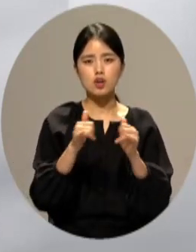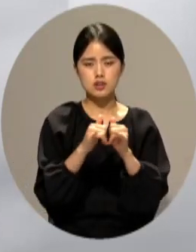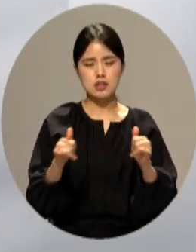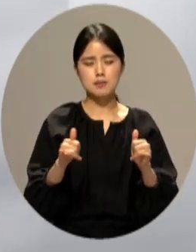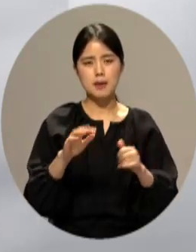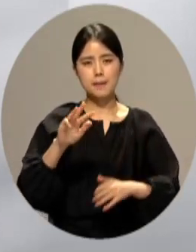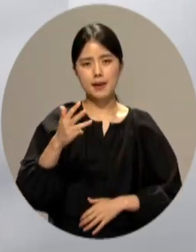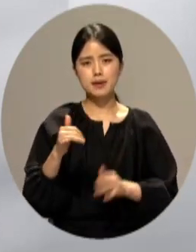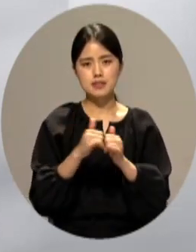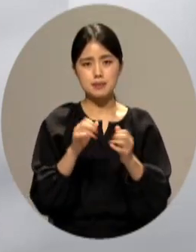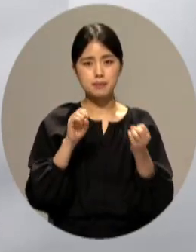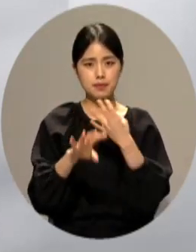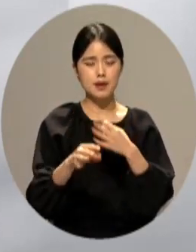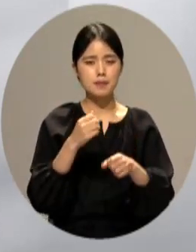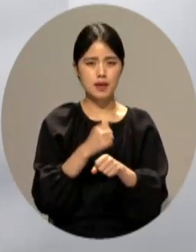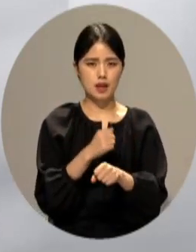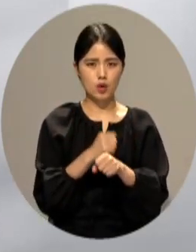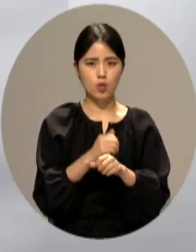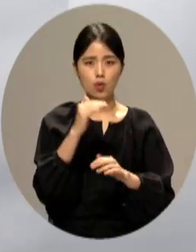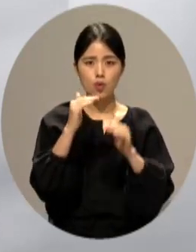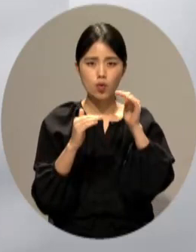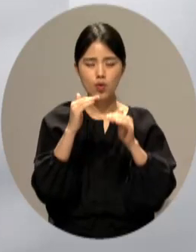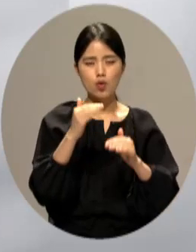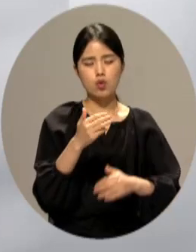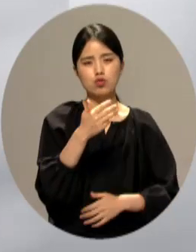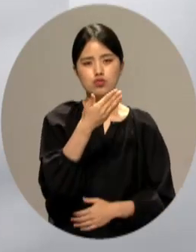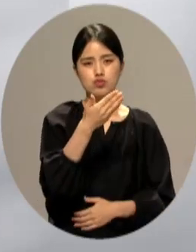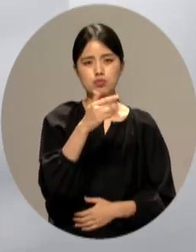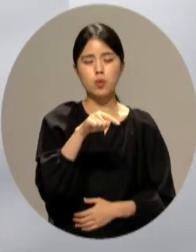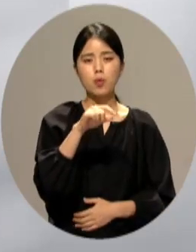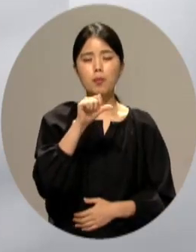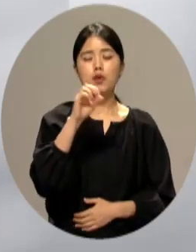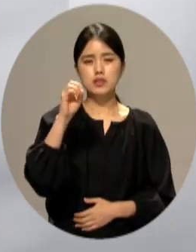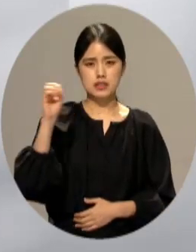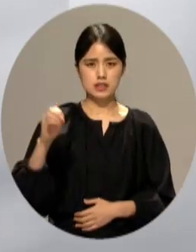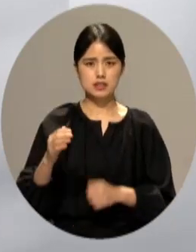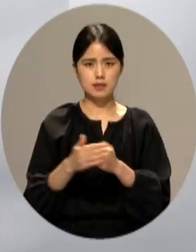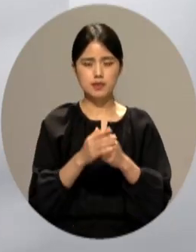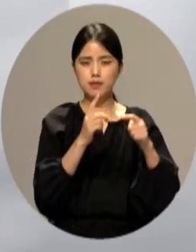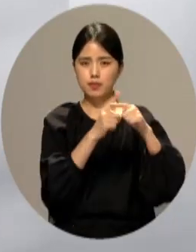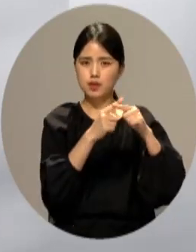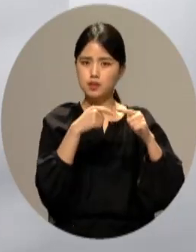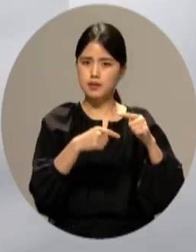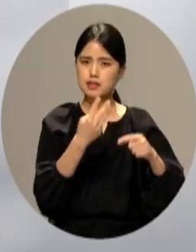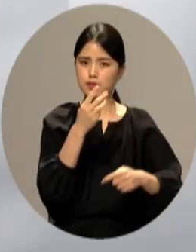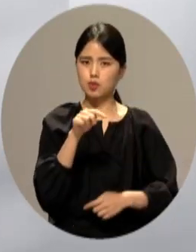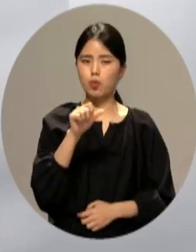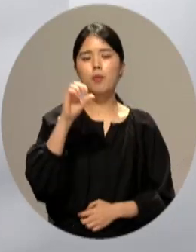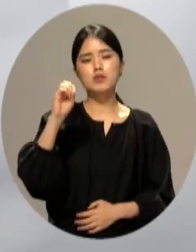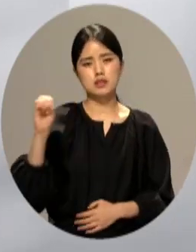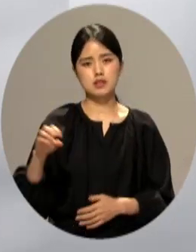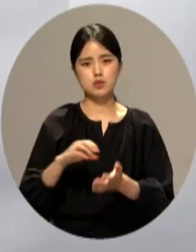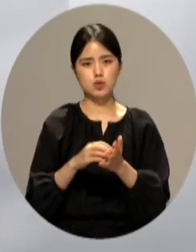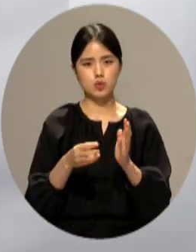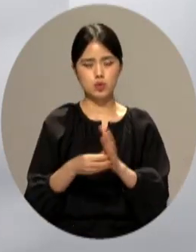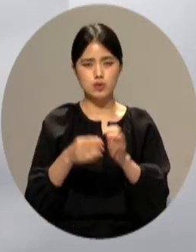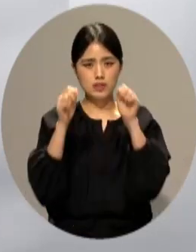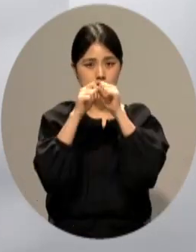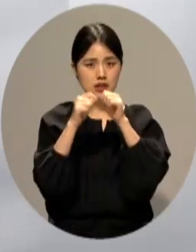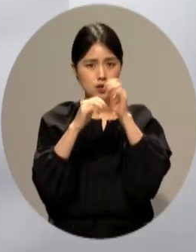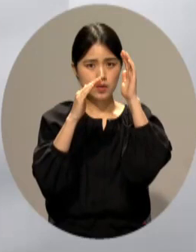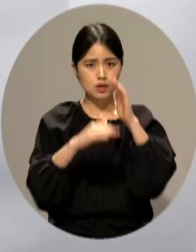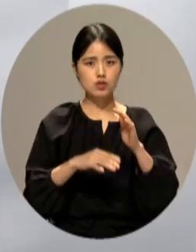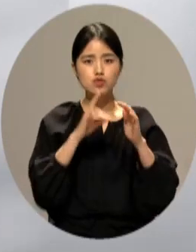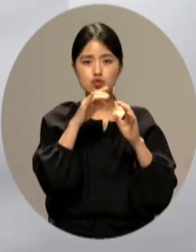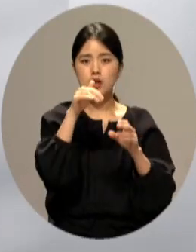얻었고 표본 오차 는 95% 신뢰 수준의 플러스 - 3.5% 포인트 입니다 자세한 내용은